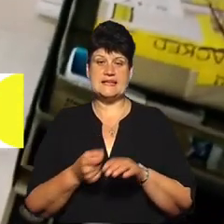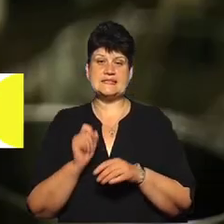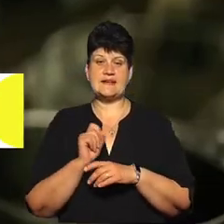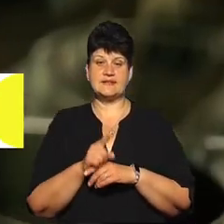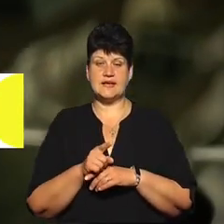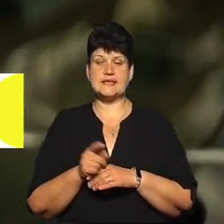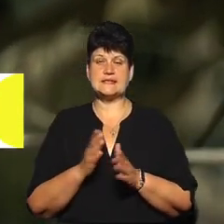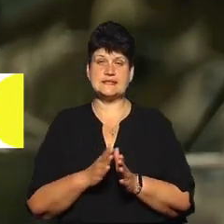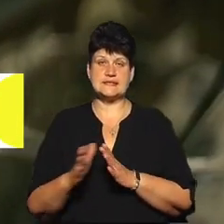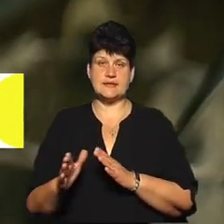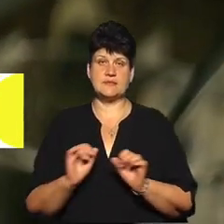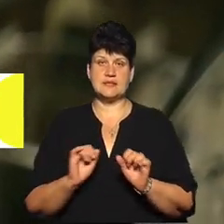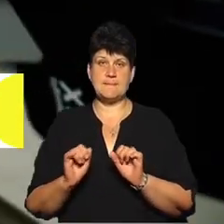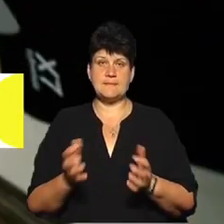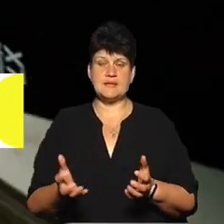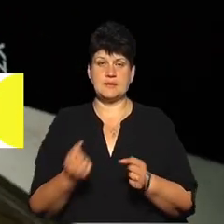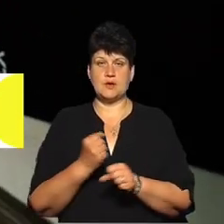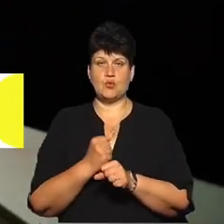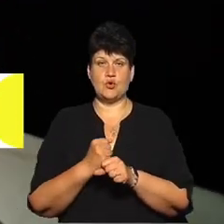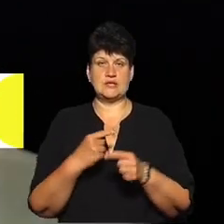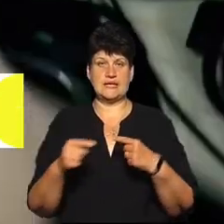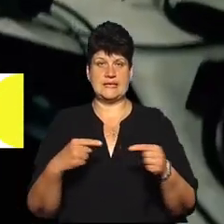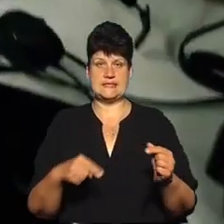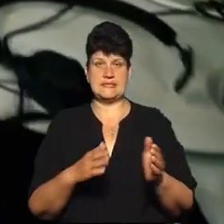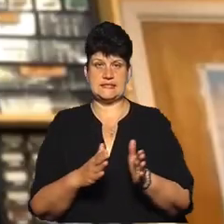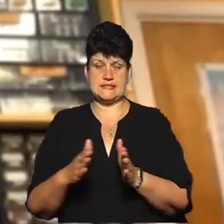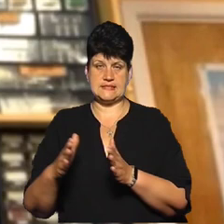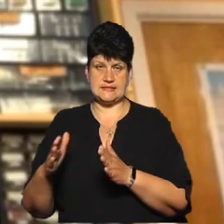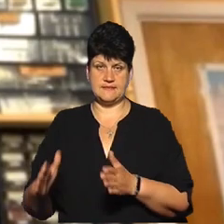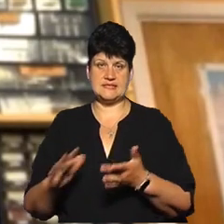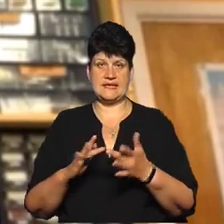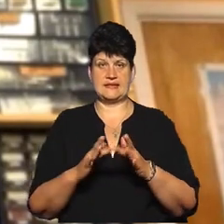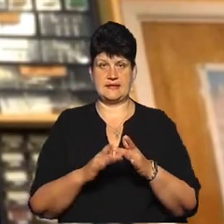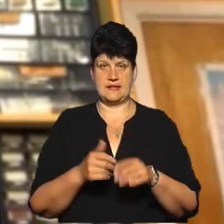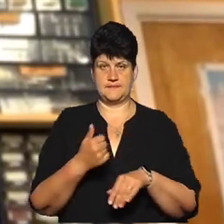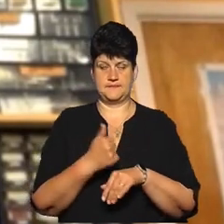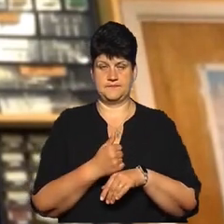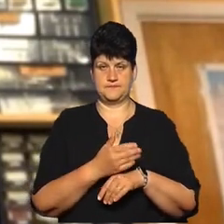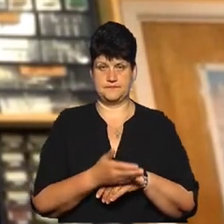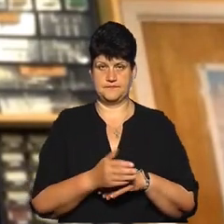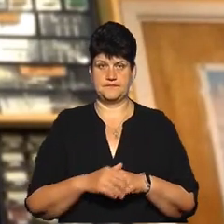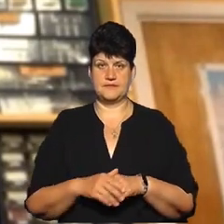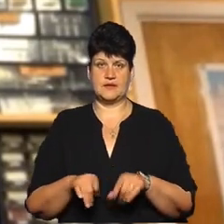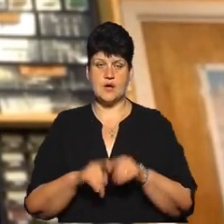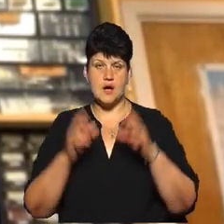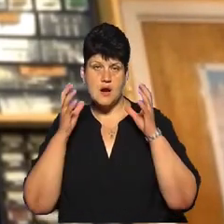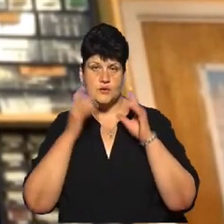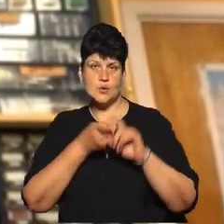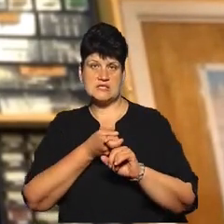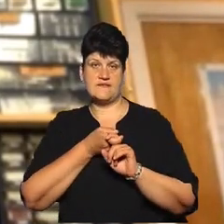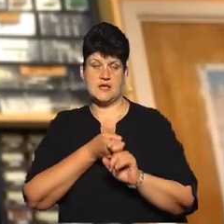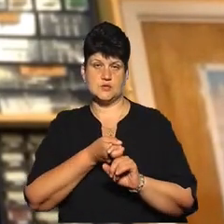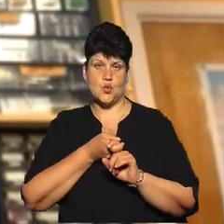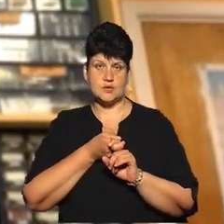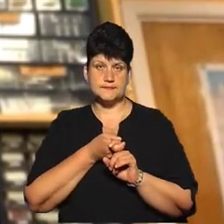в Антарктиді – підтримка роботи різних систем, насамперед інтернету. І також радіозв'язок, бо